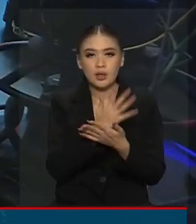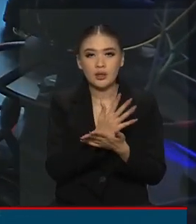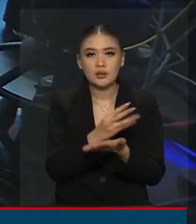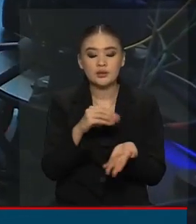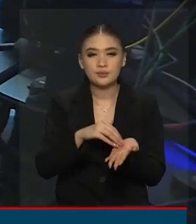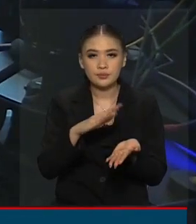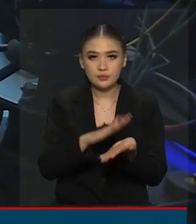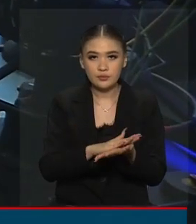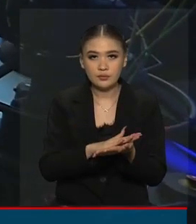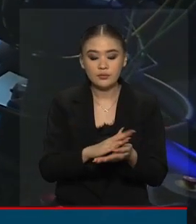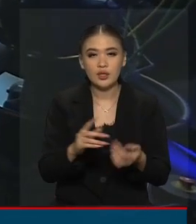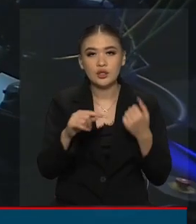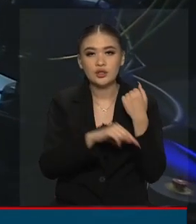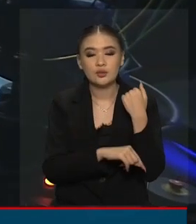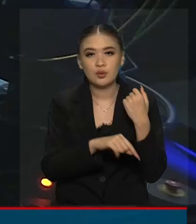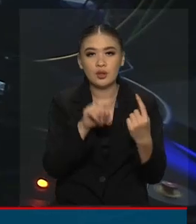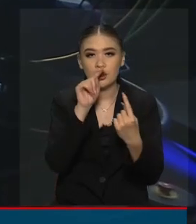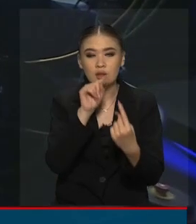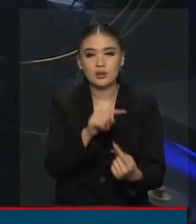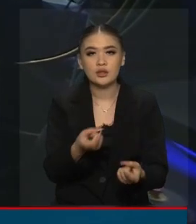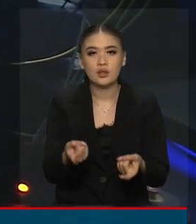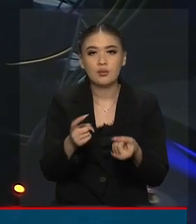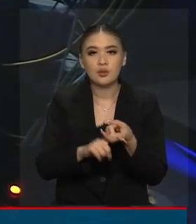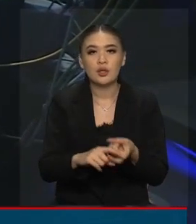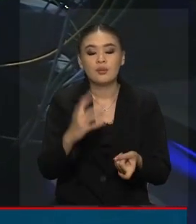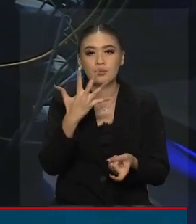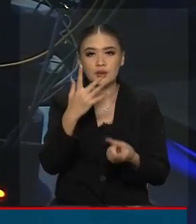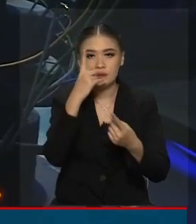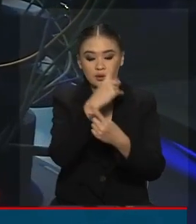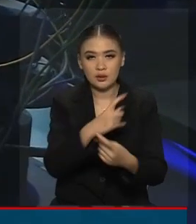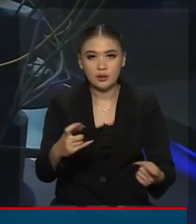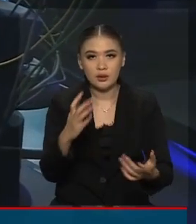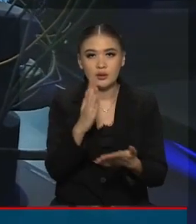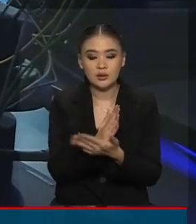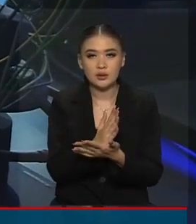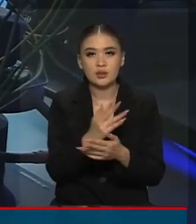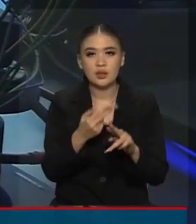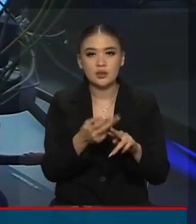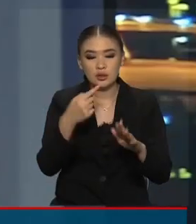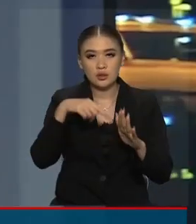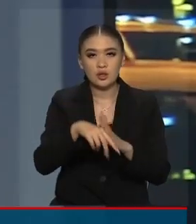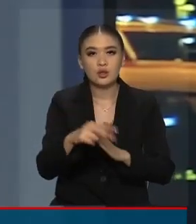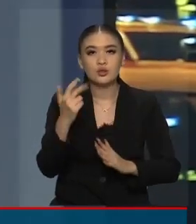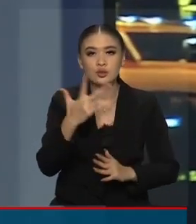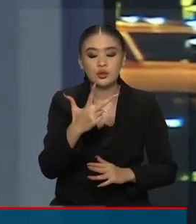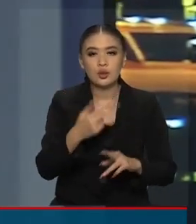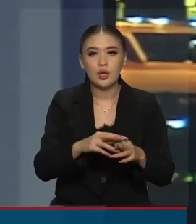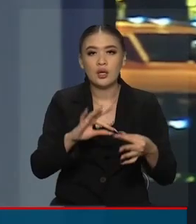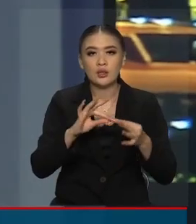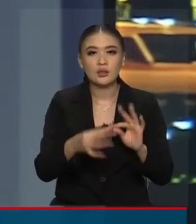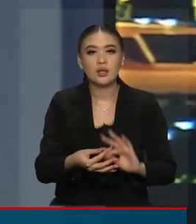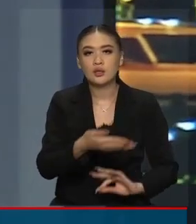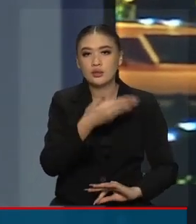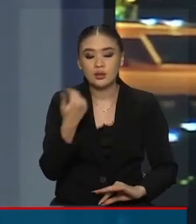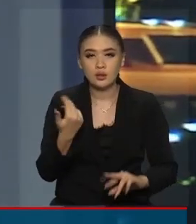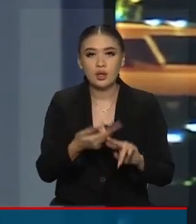Енді жемқорлыққа қарсы бойынша 5 ақпарат келіп түсті. Оның ішінде 3-і анықталған жоқ, ал